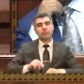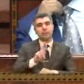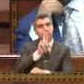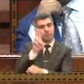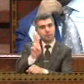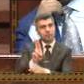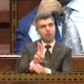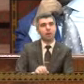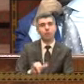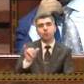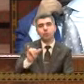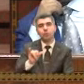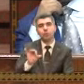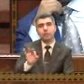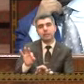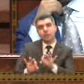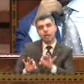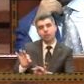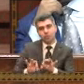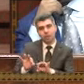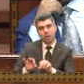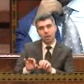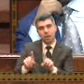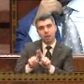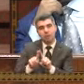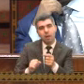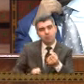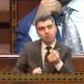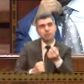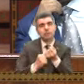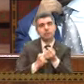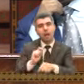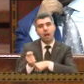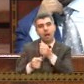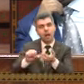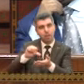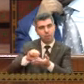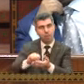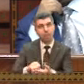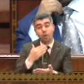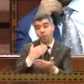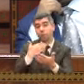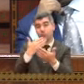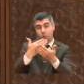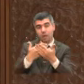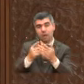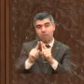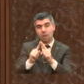نسائلكم عن استراتيجية النهوض بالبنية الطرقية بالبوادي والقرى. سيد الوزير، تنشكركم على الاعتمادات